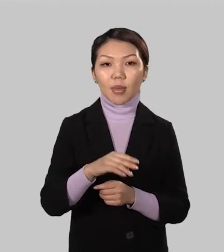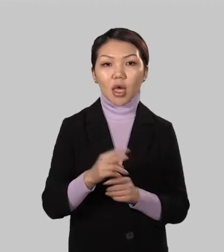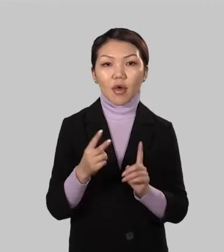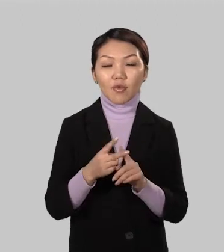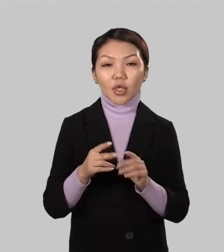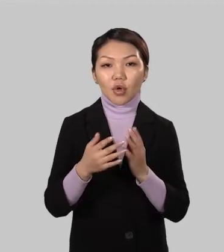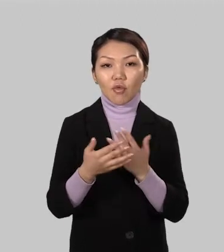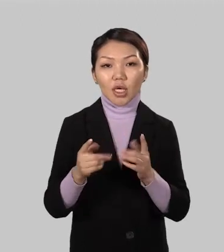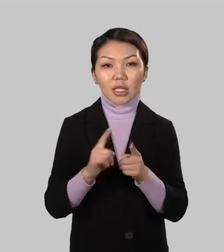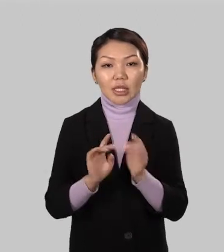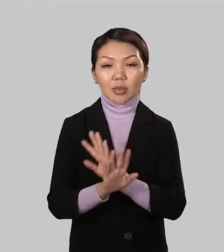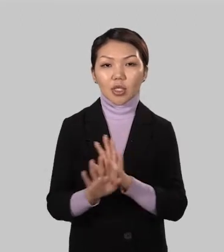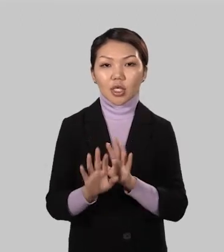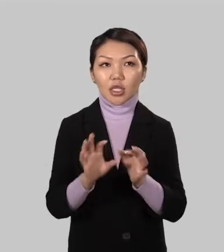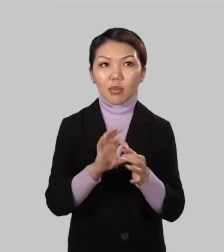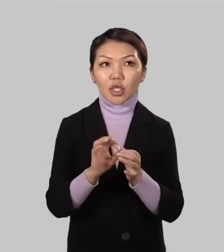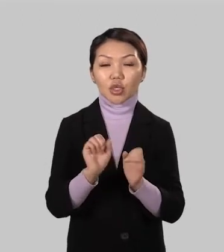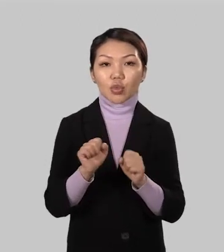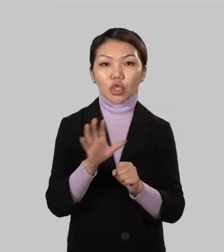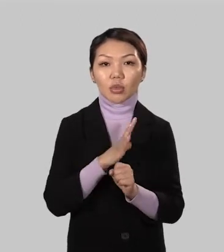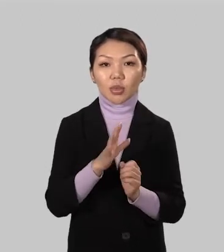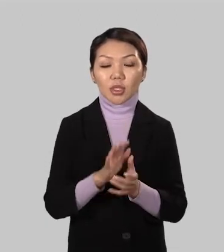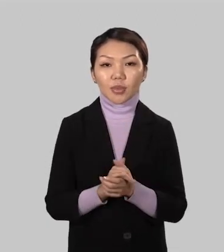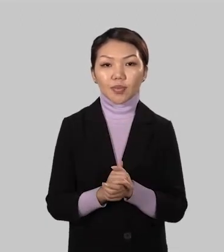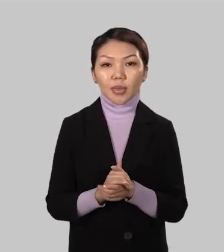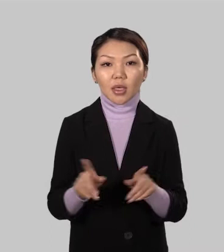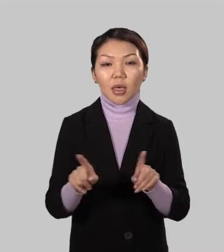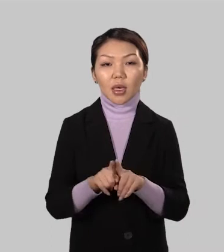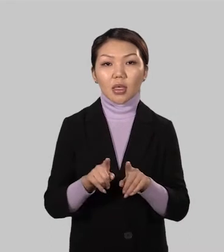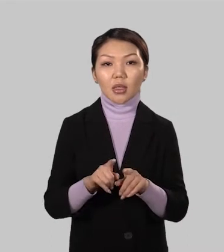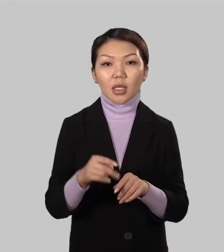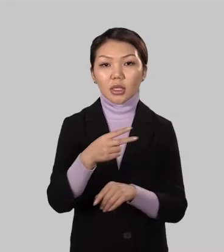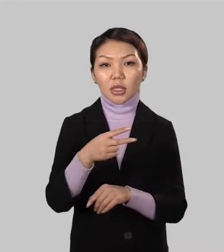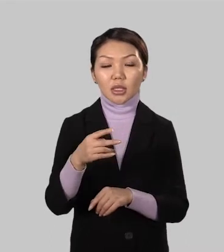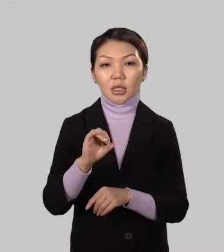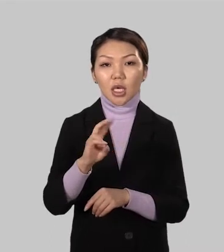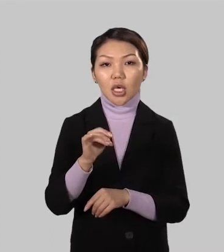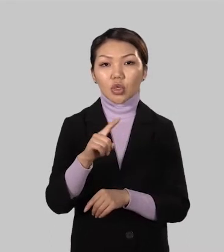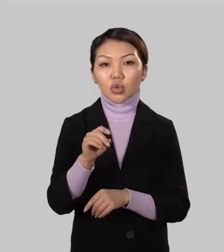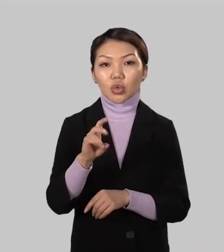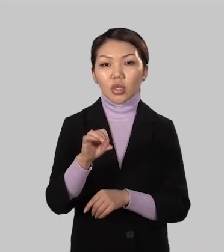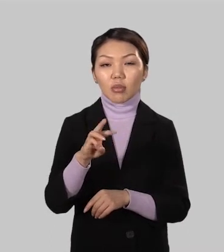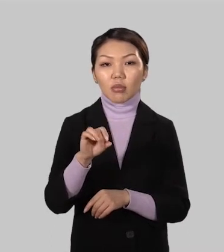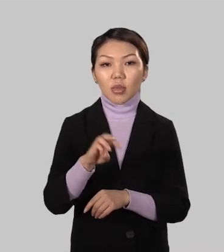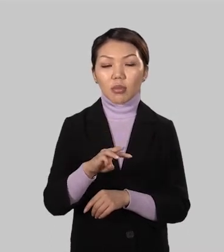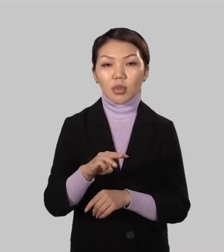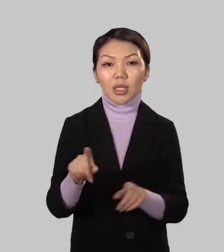изменяется в предложении может быть как сказуемым так и определением